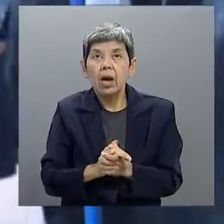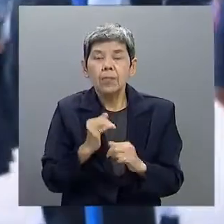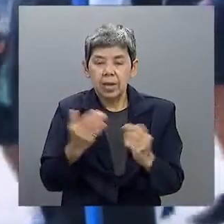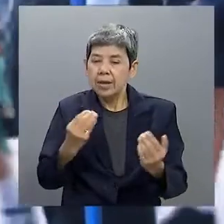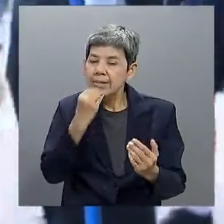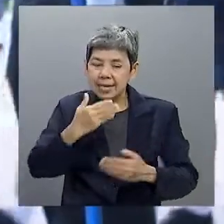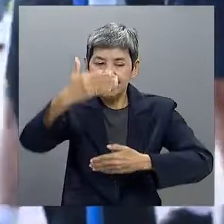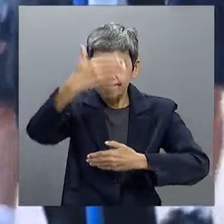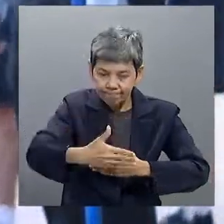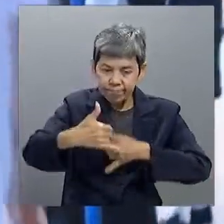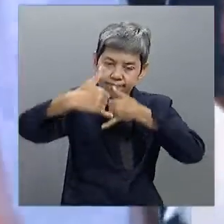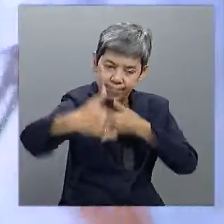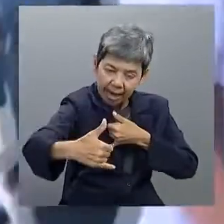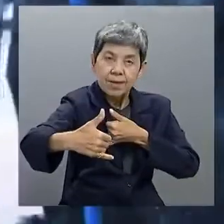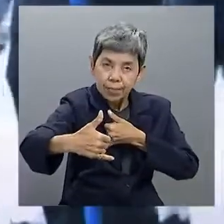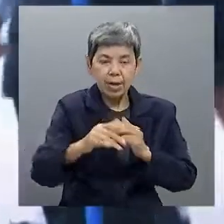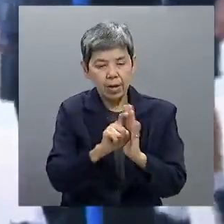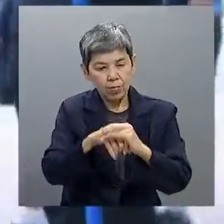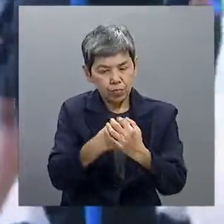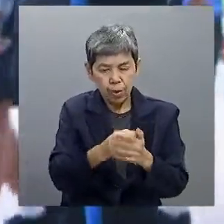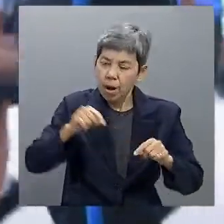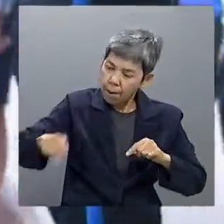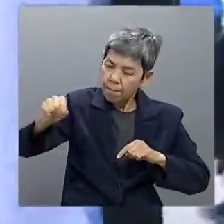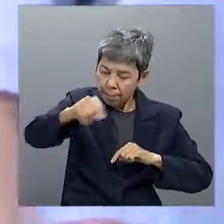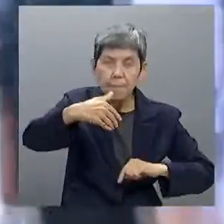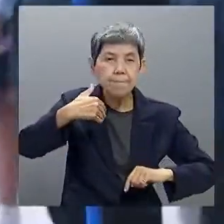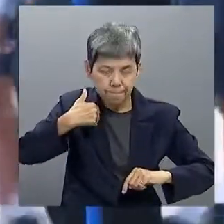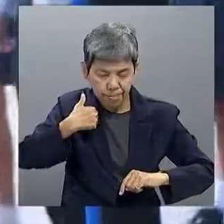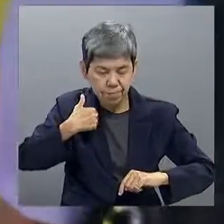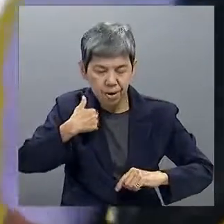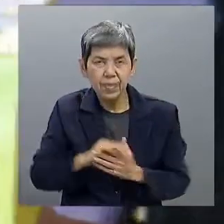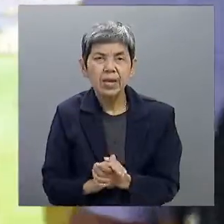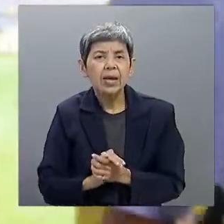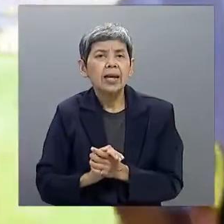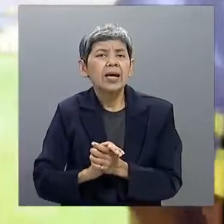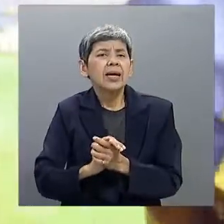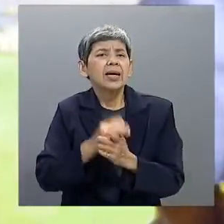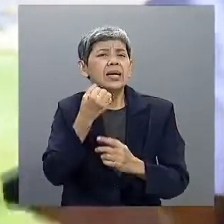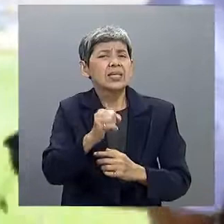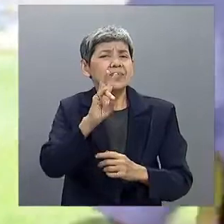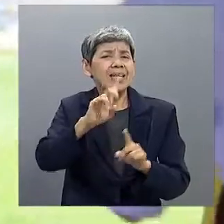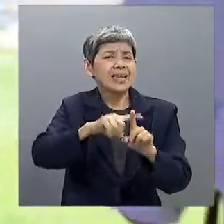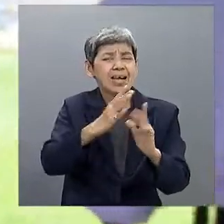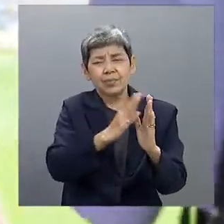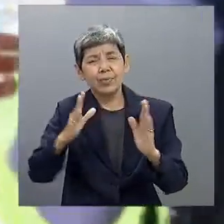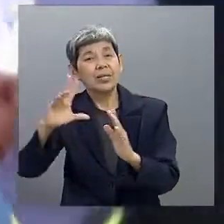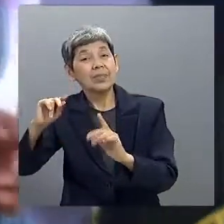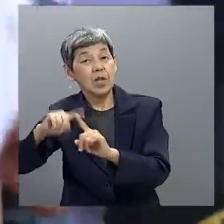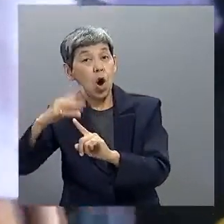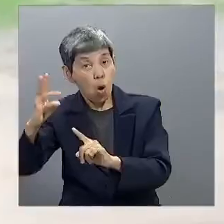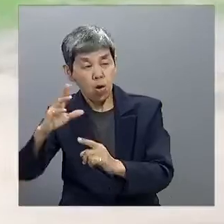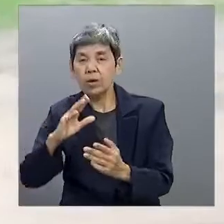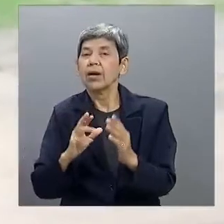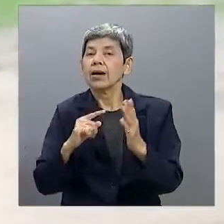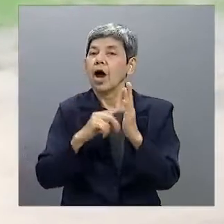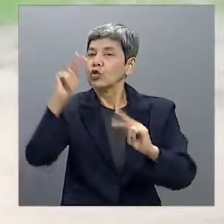มีสบู่ล้างมือเอาไว้ตามจุดต่างๆติดตั้งแต่วันที่ 17พฤษภาคมถึง 30มิถุนายนจังหวัดนครสวรรค์มี